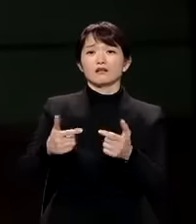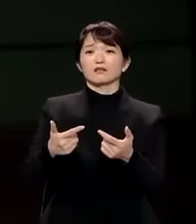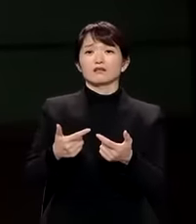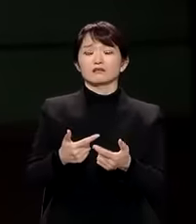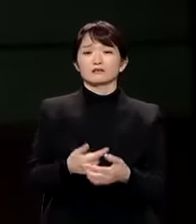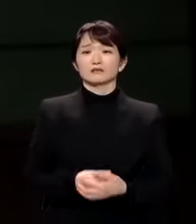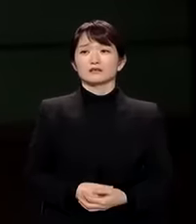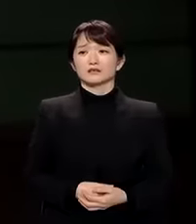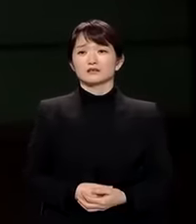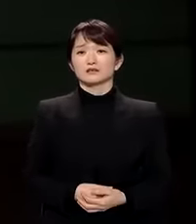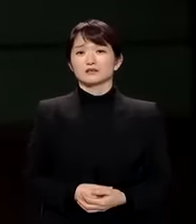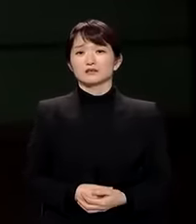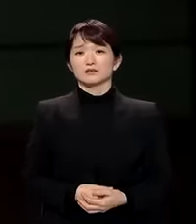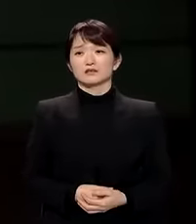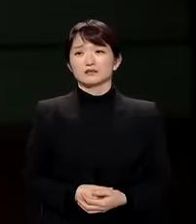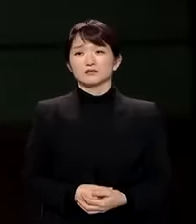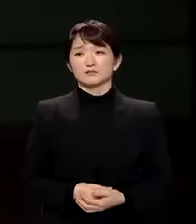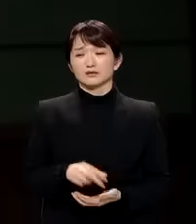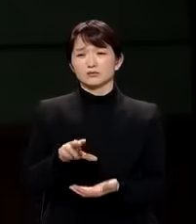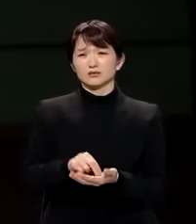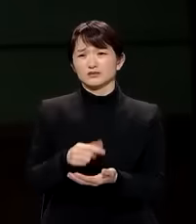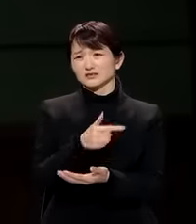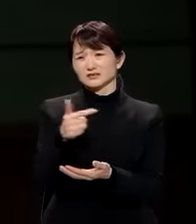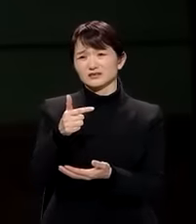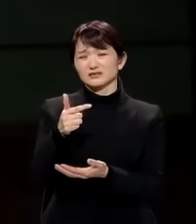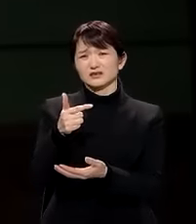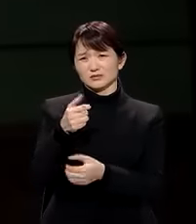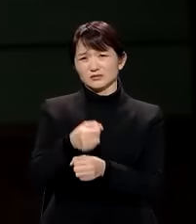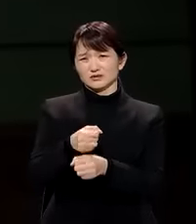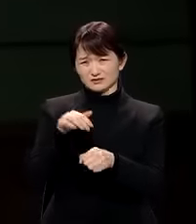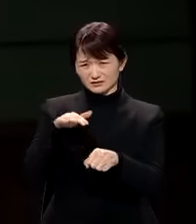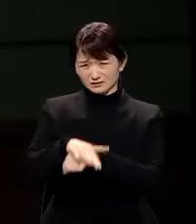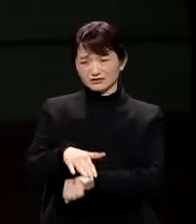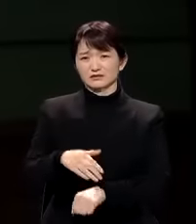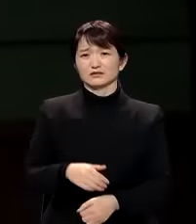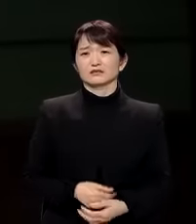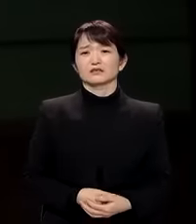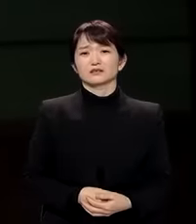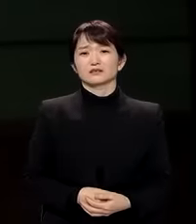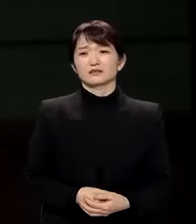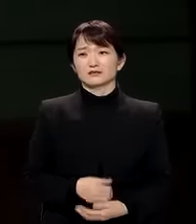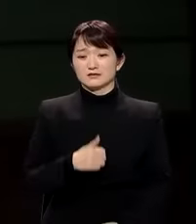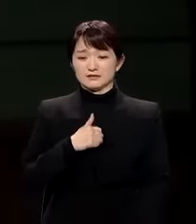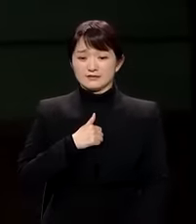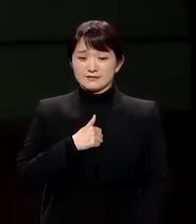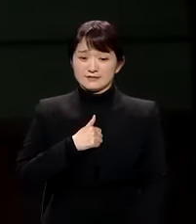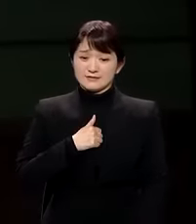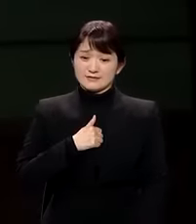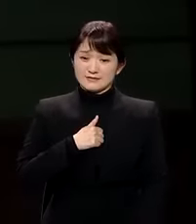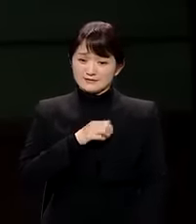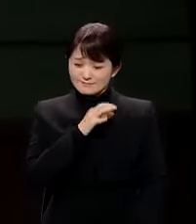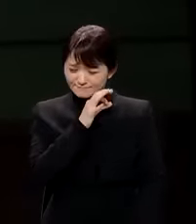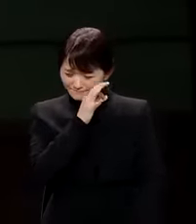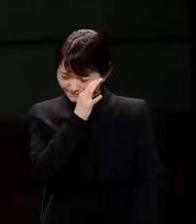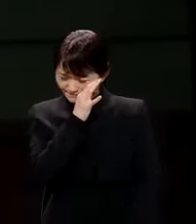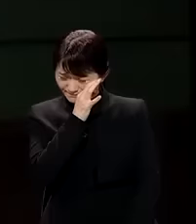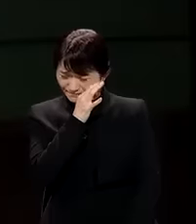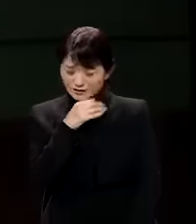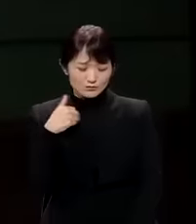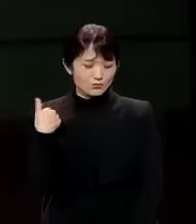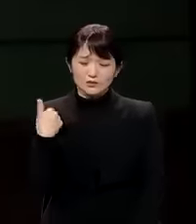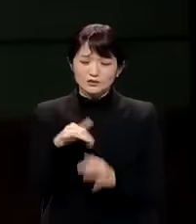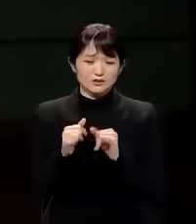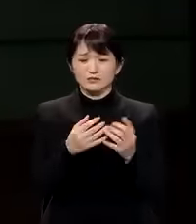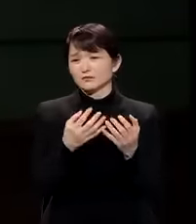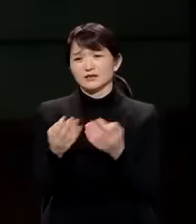하셨고요 요고바라 님 문제 크게 만드는 타입이네 하셨습니다 또 사브로소 님 자존심 있는데 창피한 건 모르는 사람들 너무 많아요